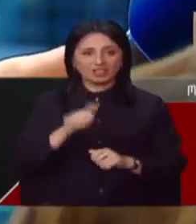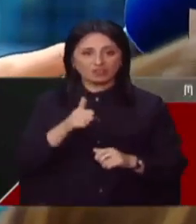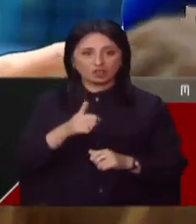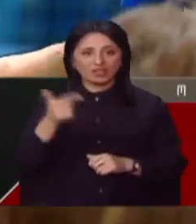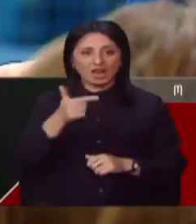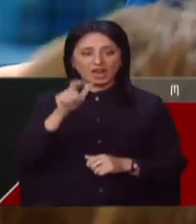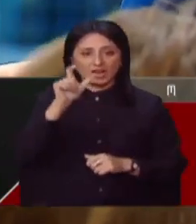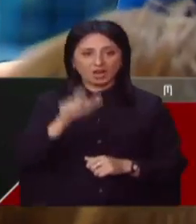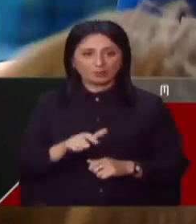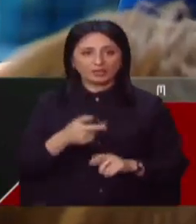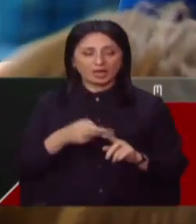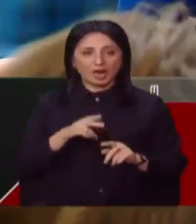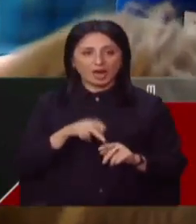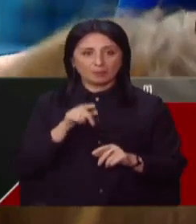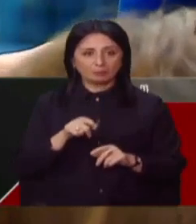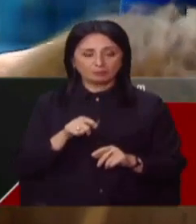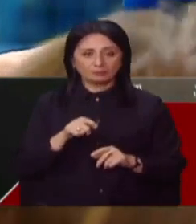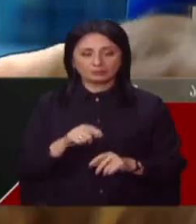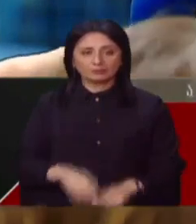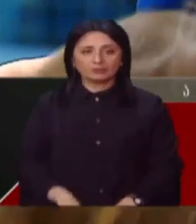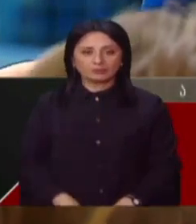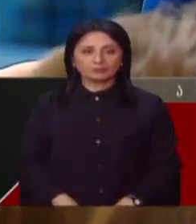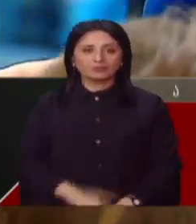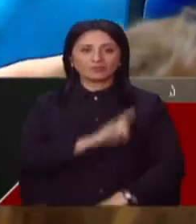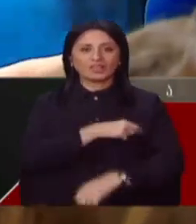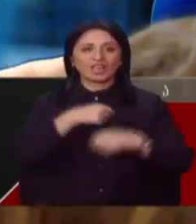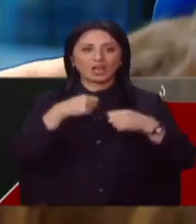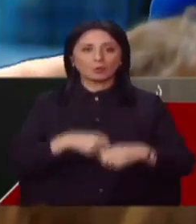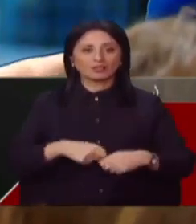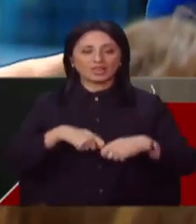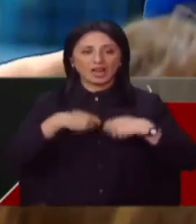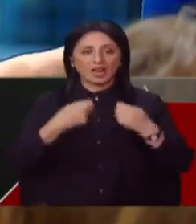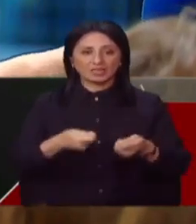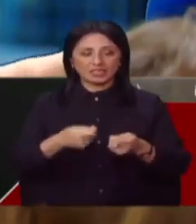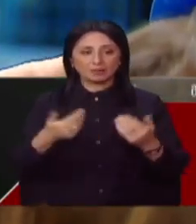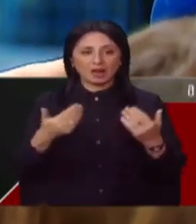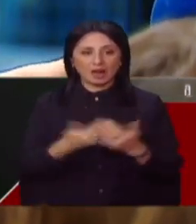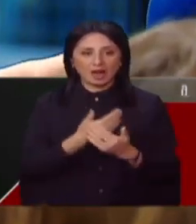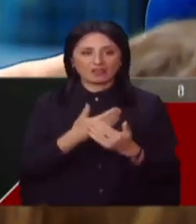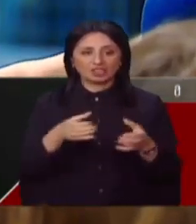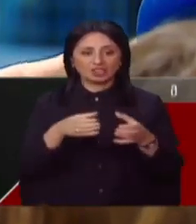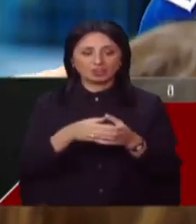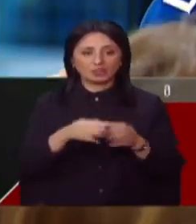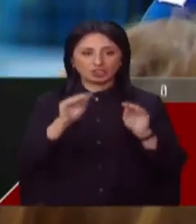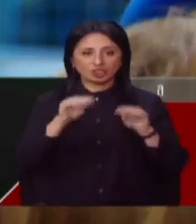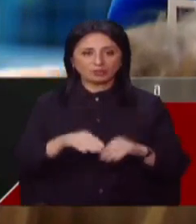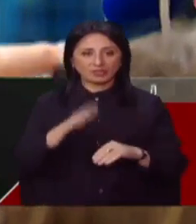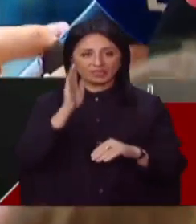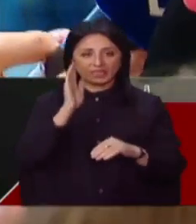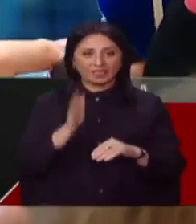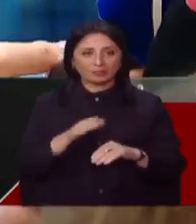როგორც გარანტორი ამ, ასე ვთქვათ, ძალაუფლების გადაცემის და ახალი შემადგენლობის ჩამოყალიბების